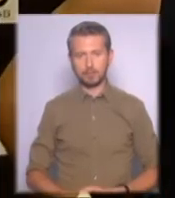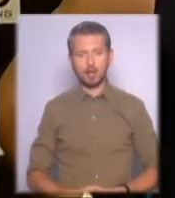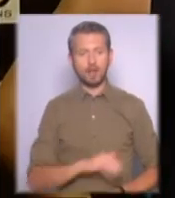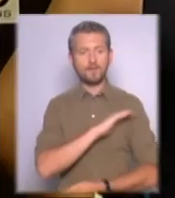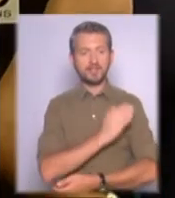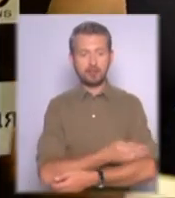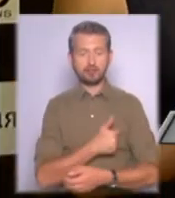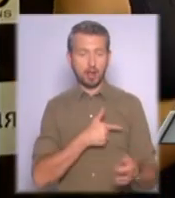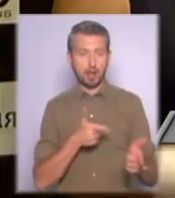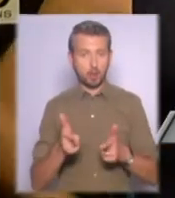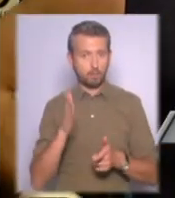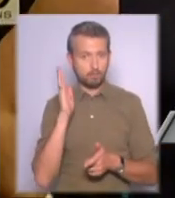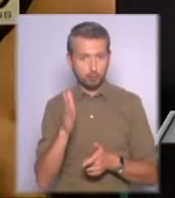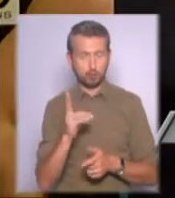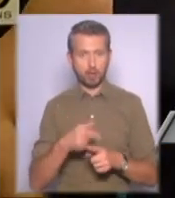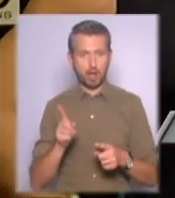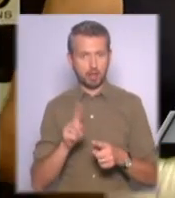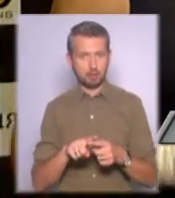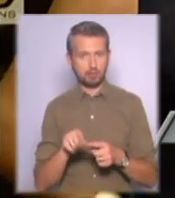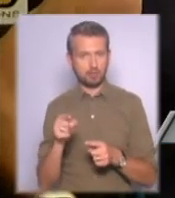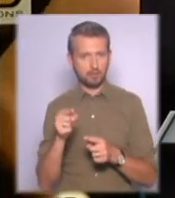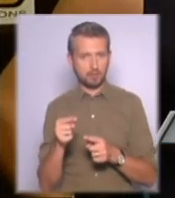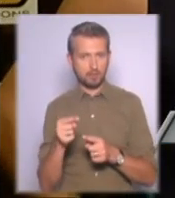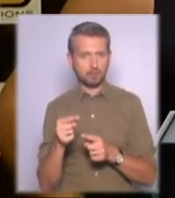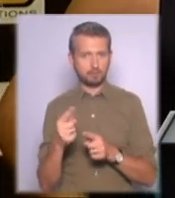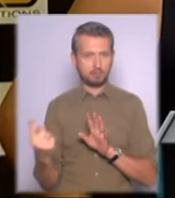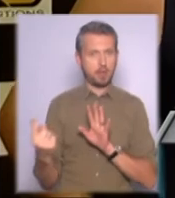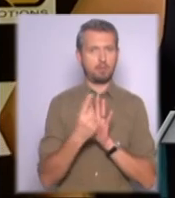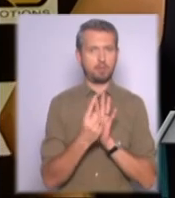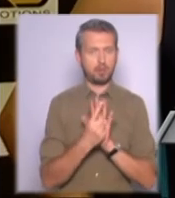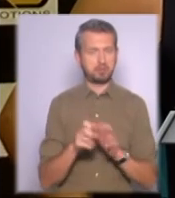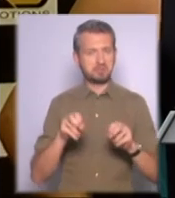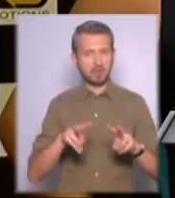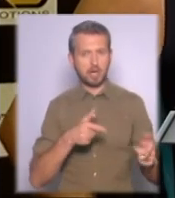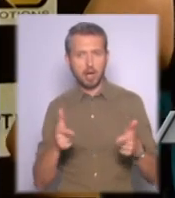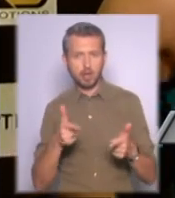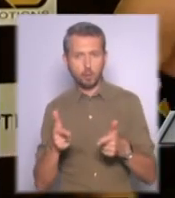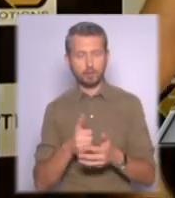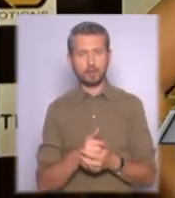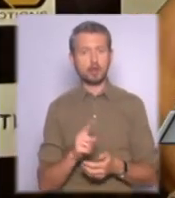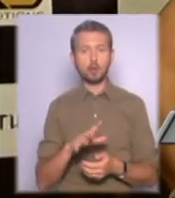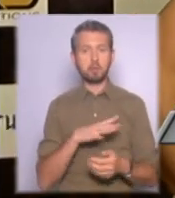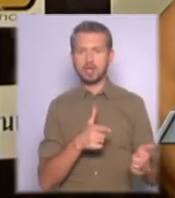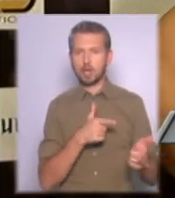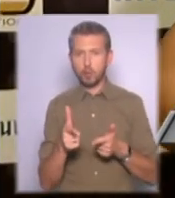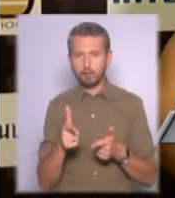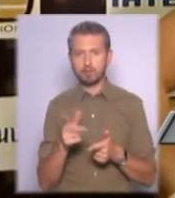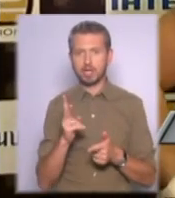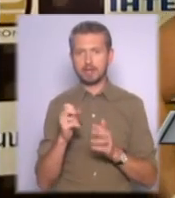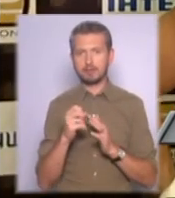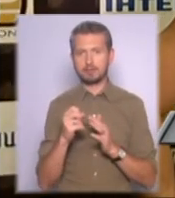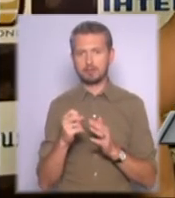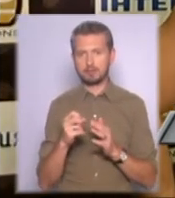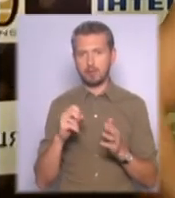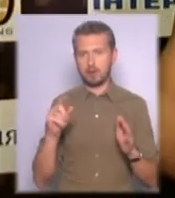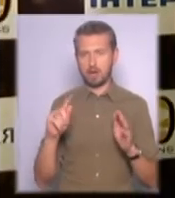Фізично я готов буду к этому напору, к его. Мы специально готовимся, ФП прошли хорошее, для того, чтобы быть готовым в 17 раундов боксировать по